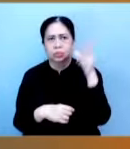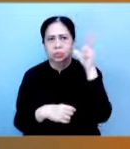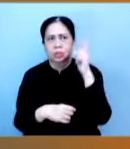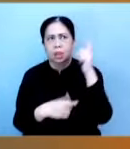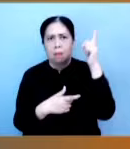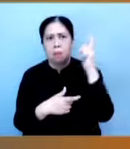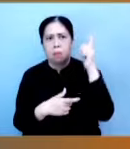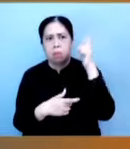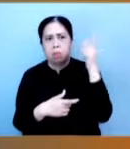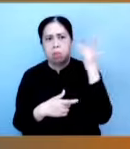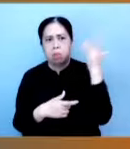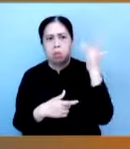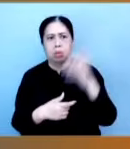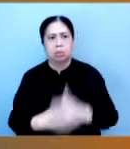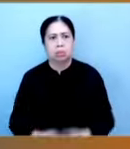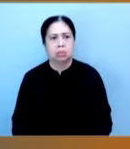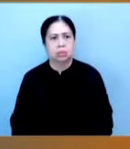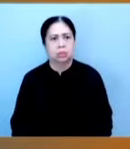ng